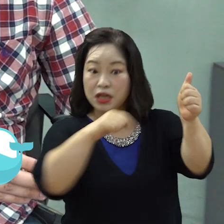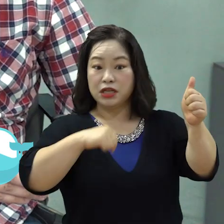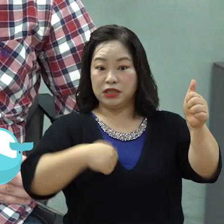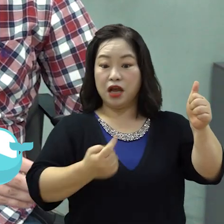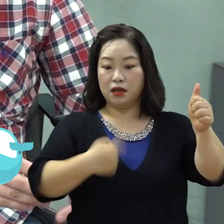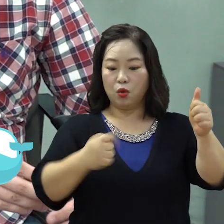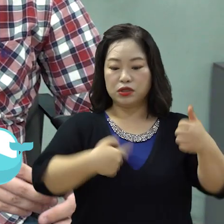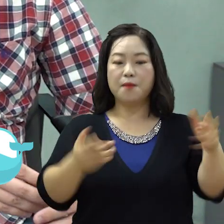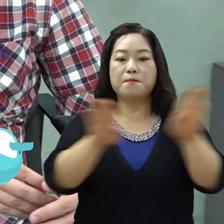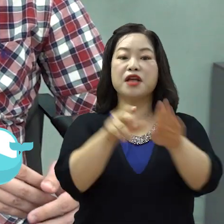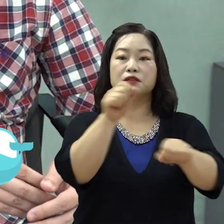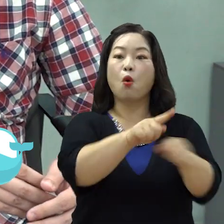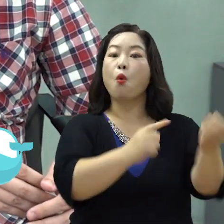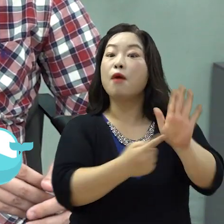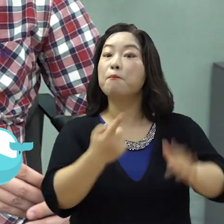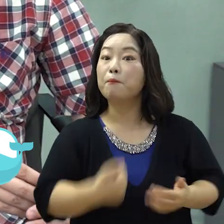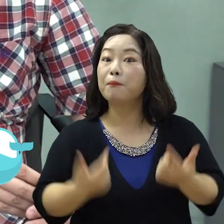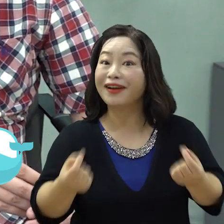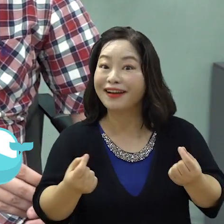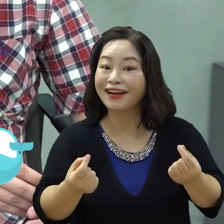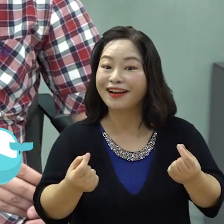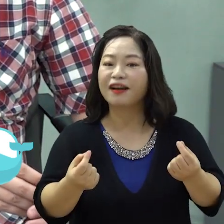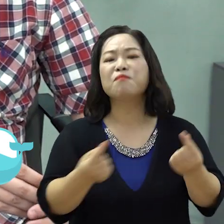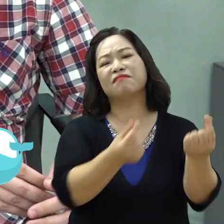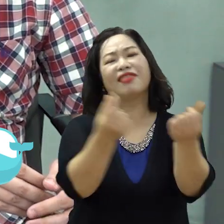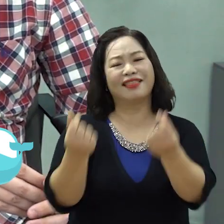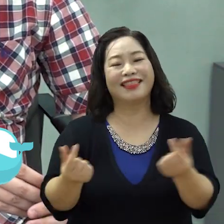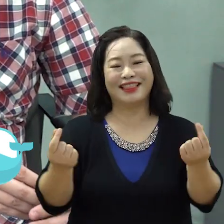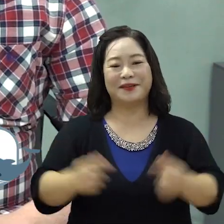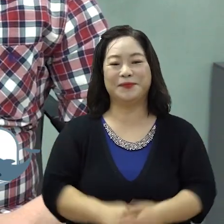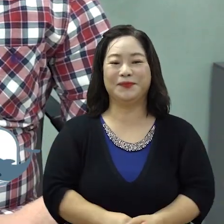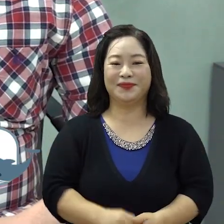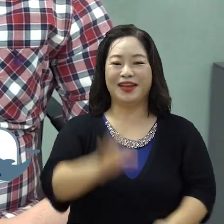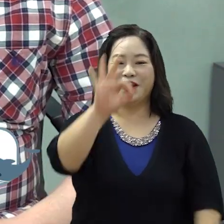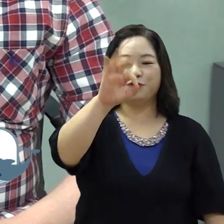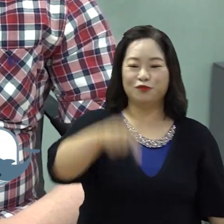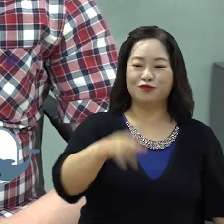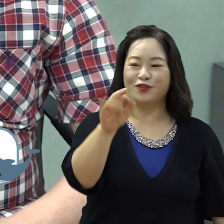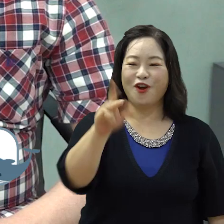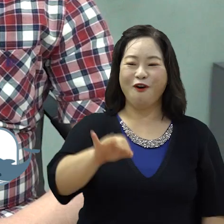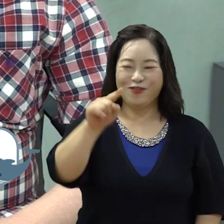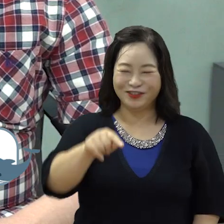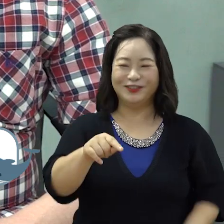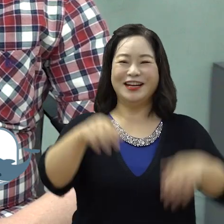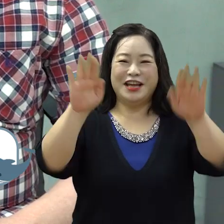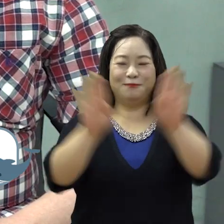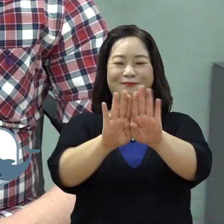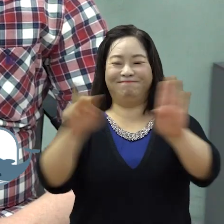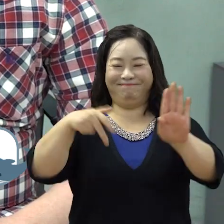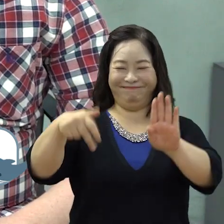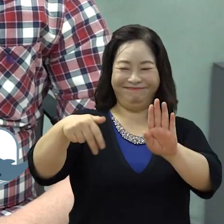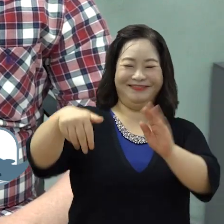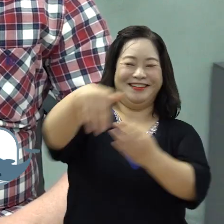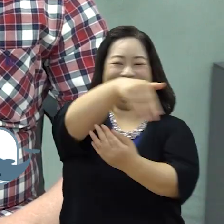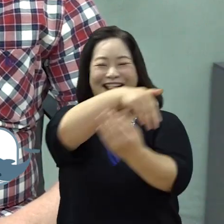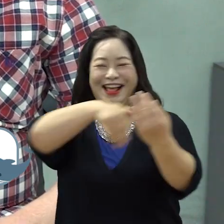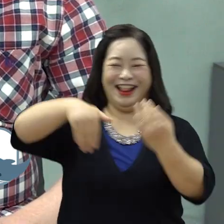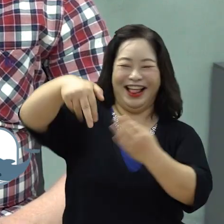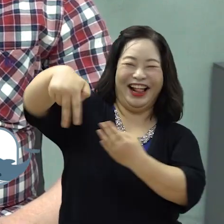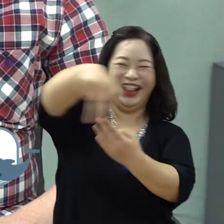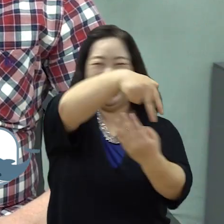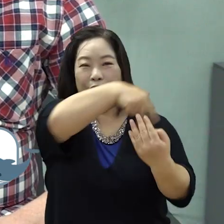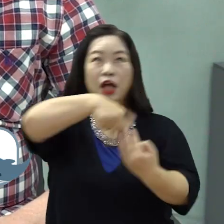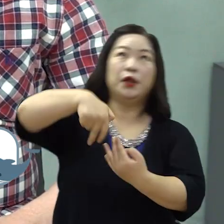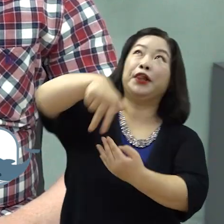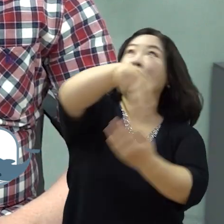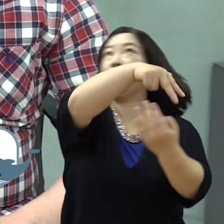직접 자폐성 장애 사실 공개를 했던 것도 그런 것과 비슷한 맥락이죠. 이게 우영우가 회전문 앞에서 막 숫자 세고